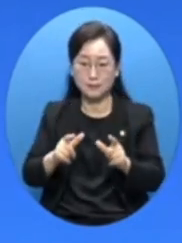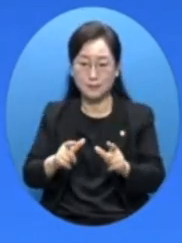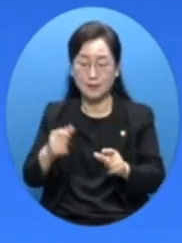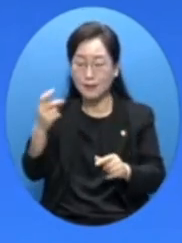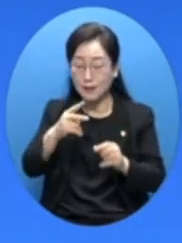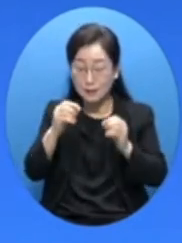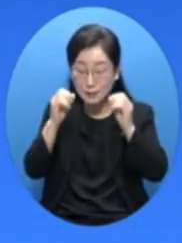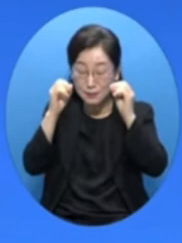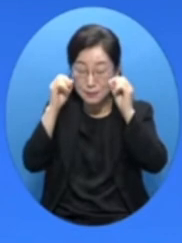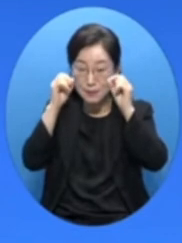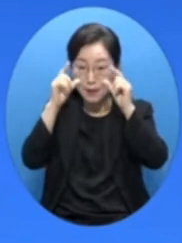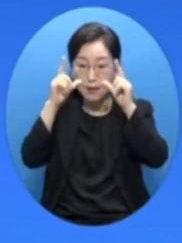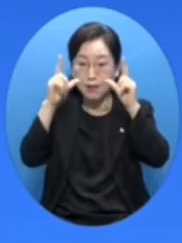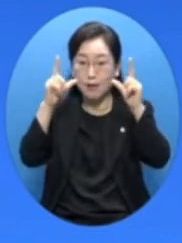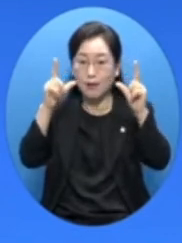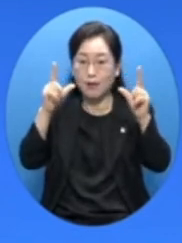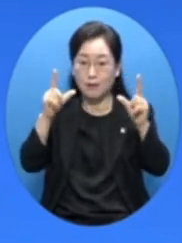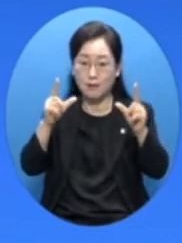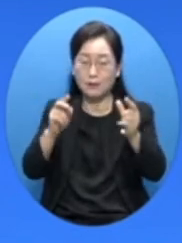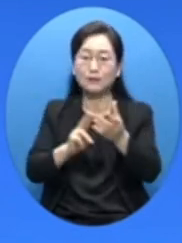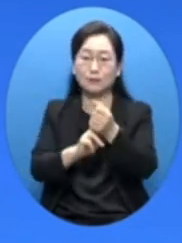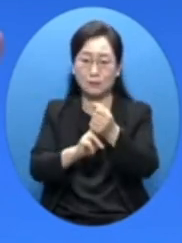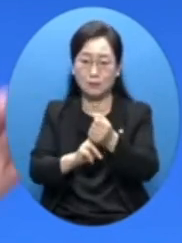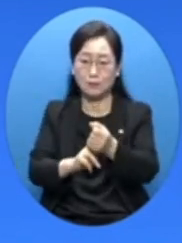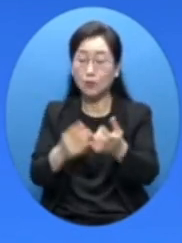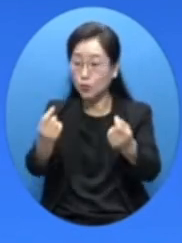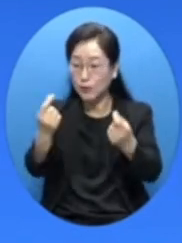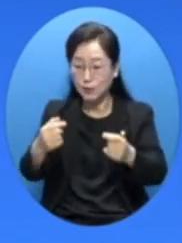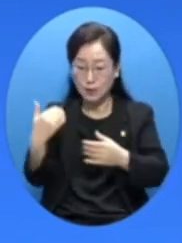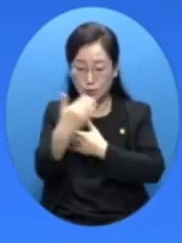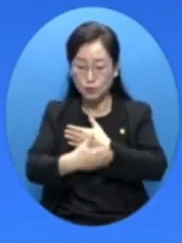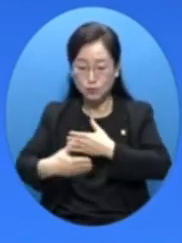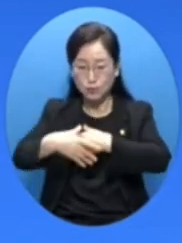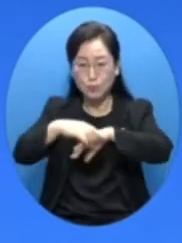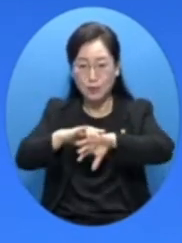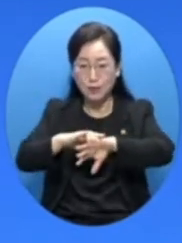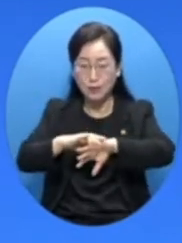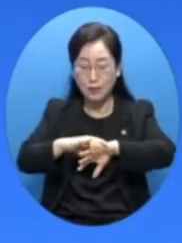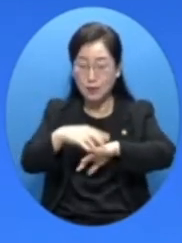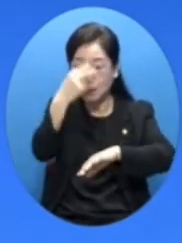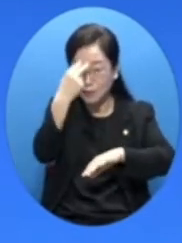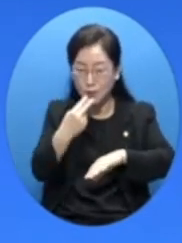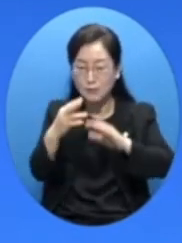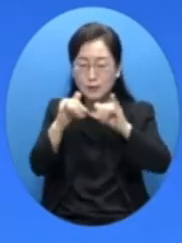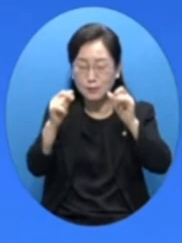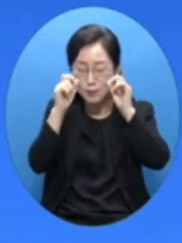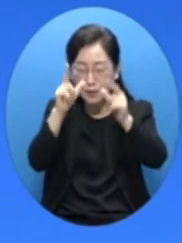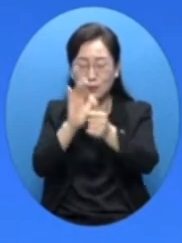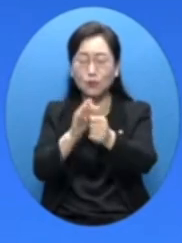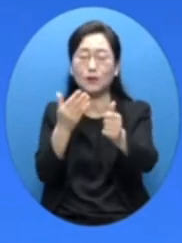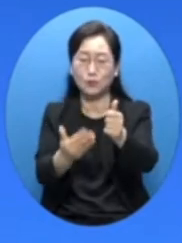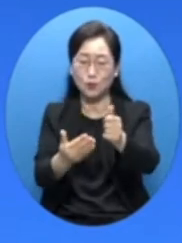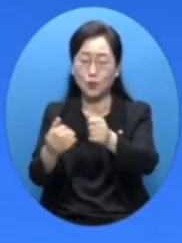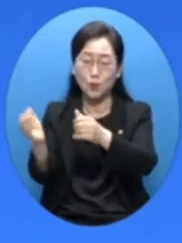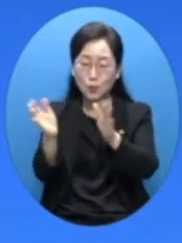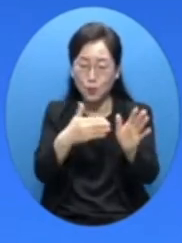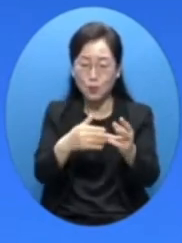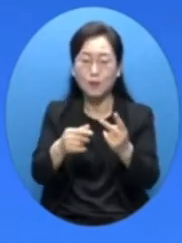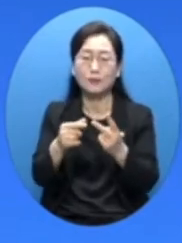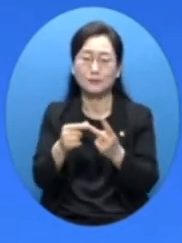다시 보게 된 놀라운 역사가 있습니다. 이처럼 육체적으로 보지 못하는 사람들을 보게 하기 위해서 이 땅에 오실 뿐 아니라